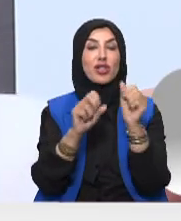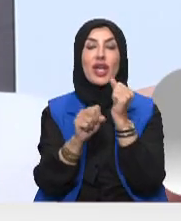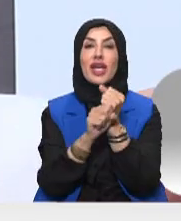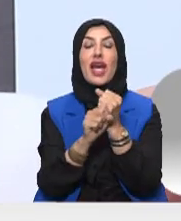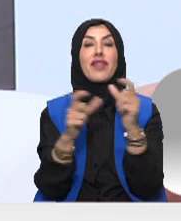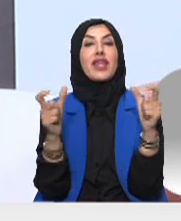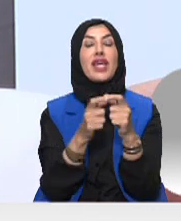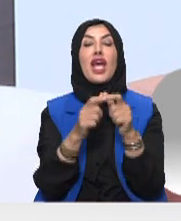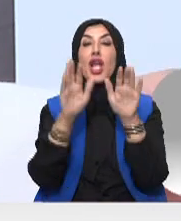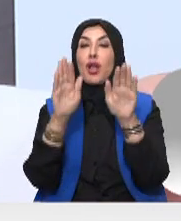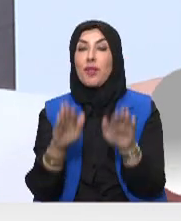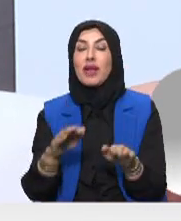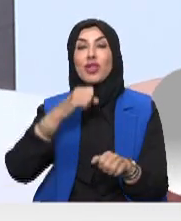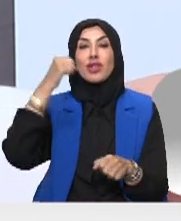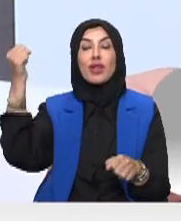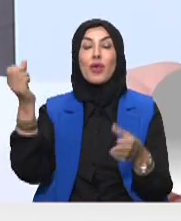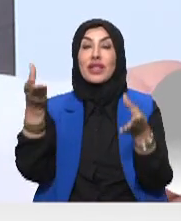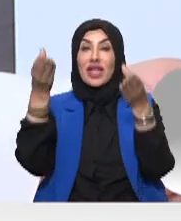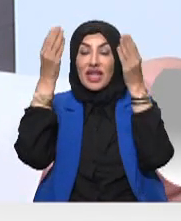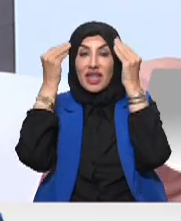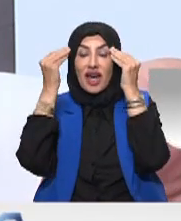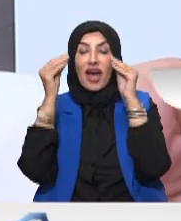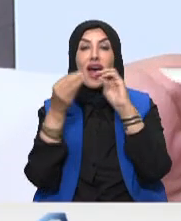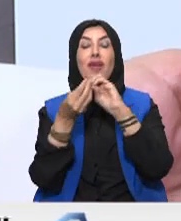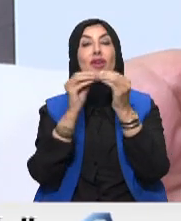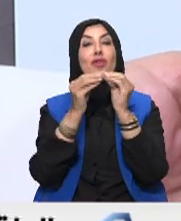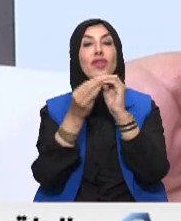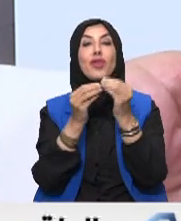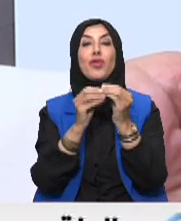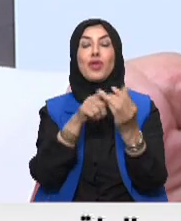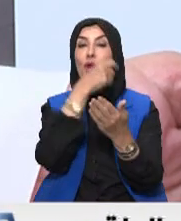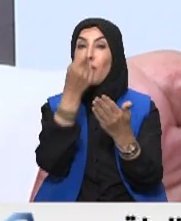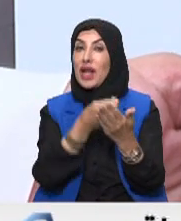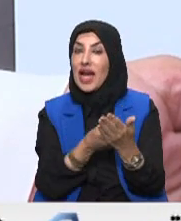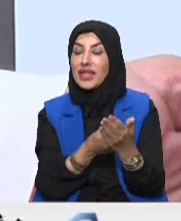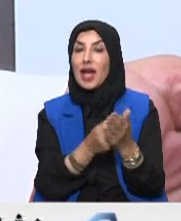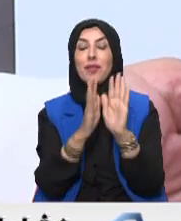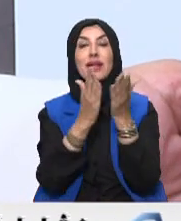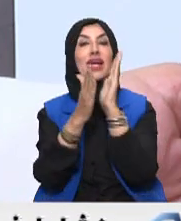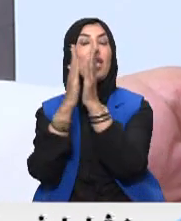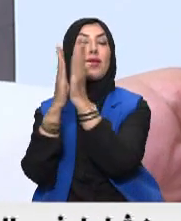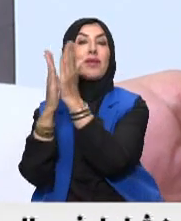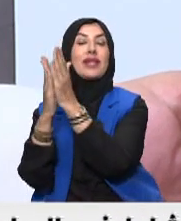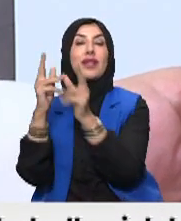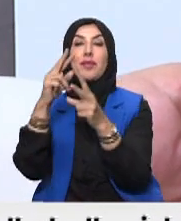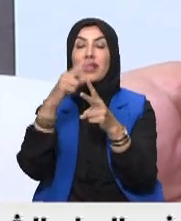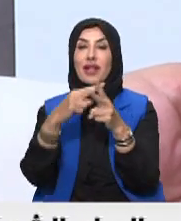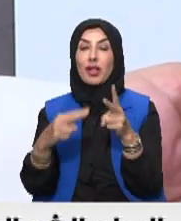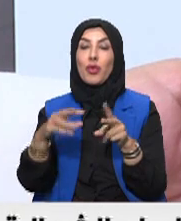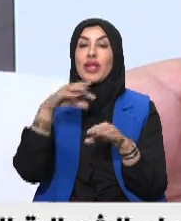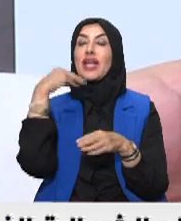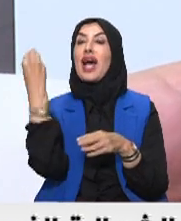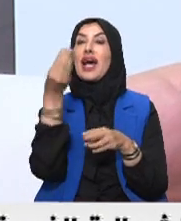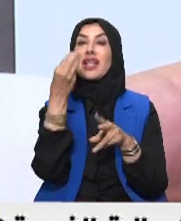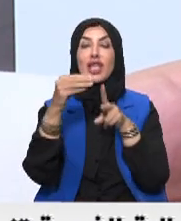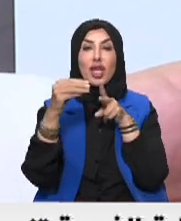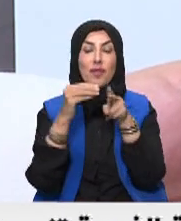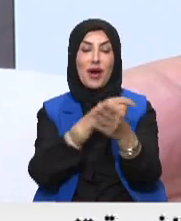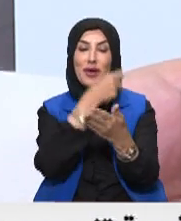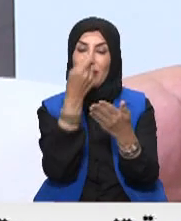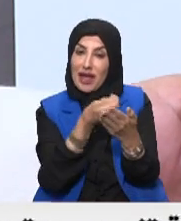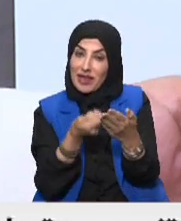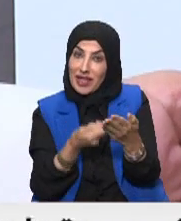للثقافه والفنون والاداب من خلال مكتبه الكويت الوطنيه في معرض يوثق العلاقات